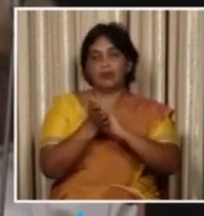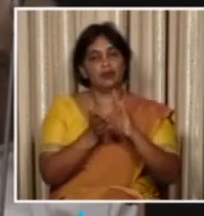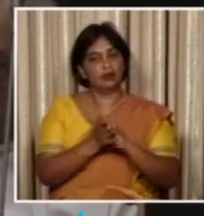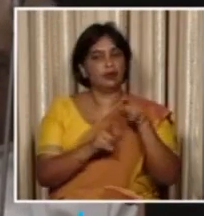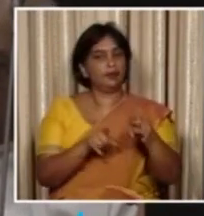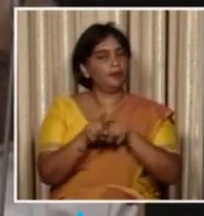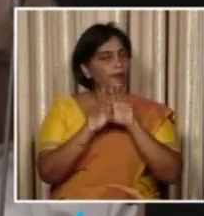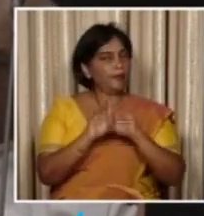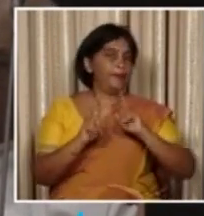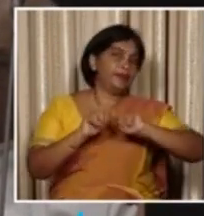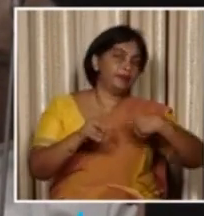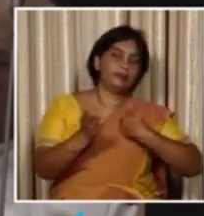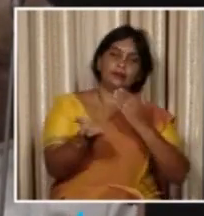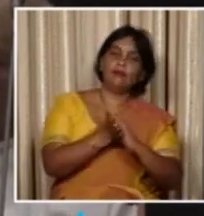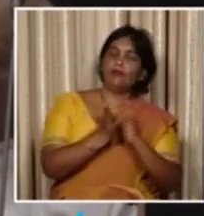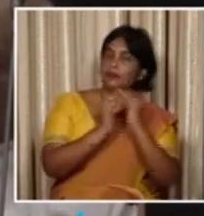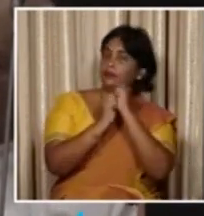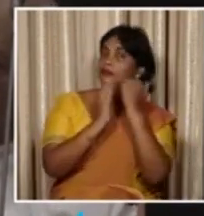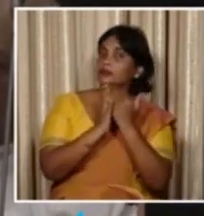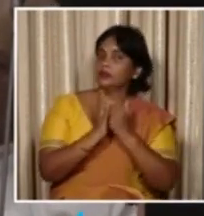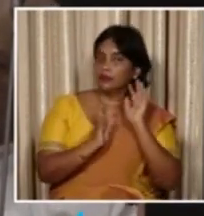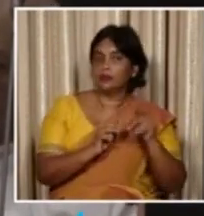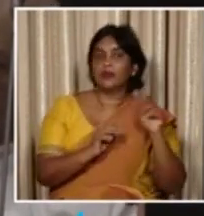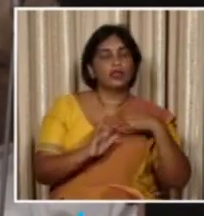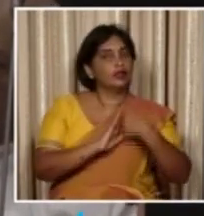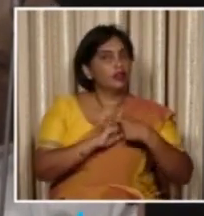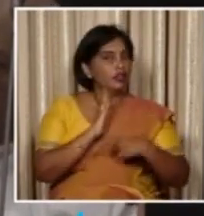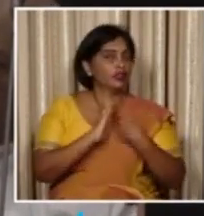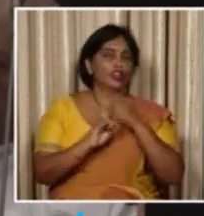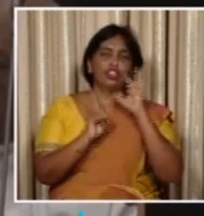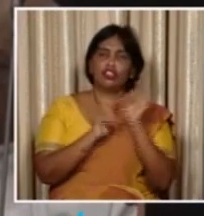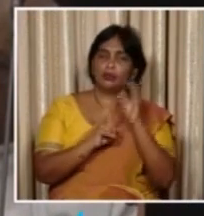වැඩසටහන හා අනිකුත් සහන වැඩසටහන් යටතේ රටේ දිළිඳු ජන